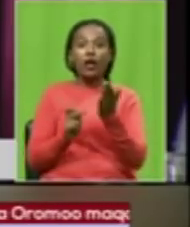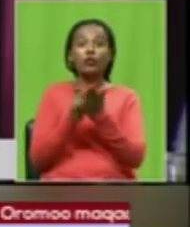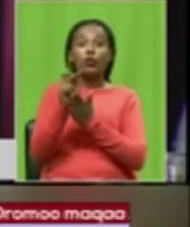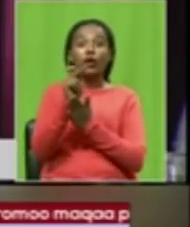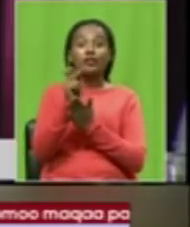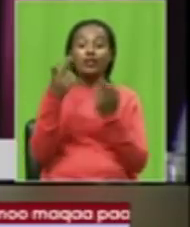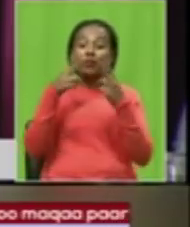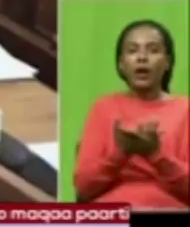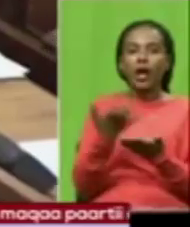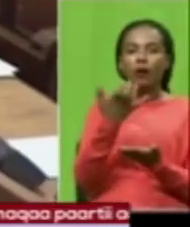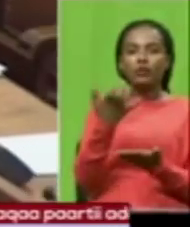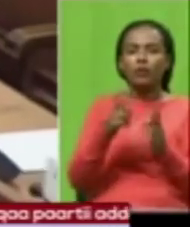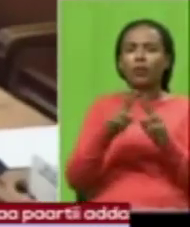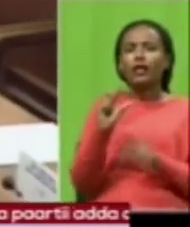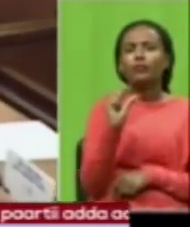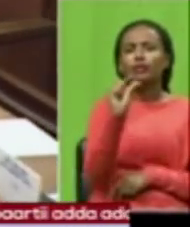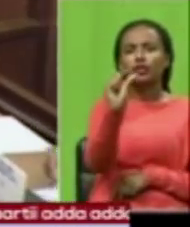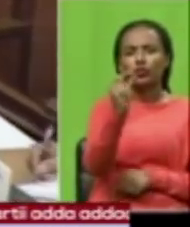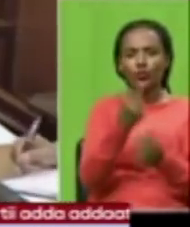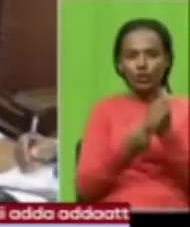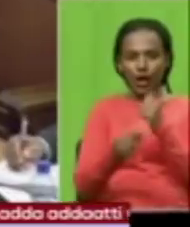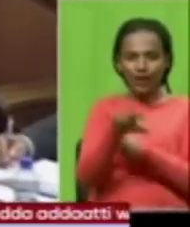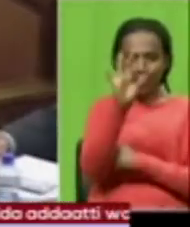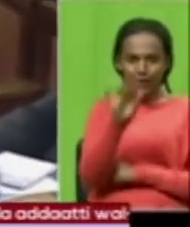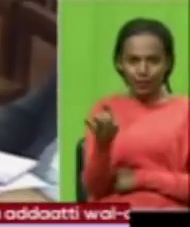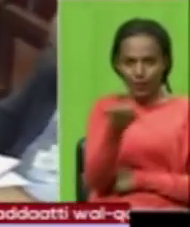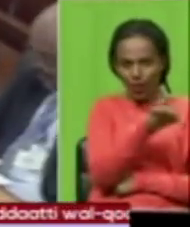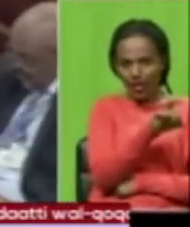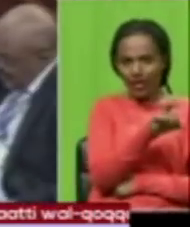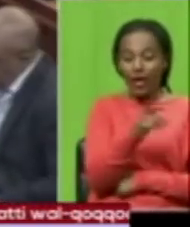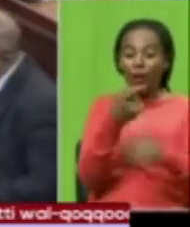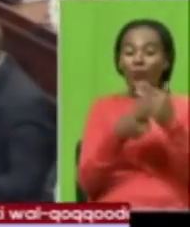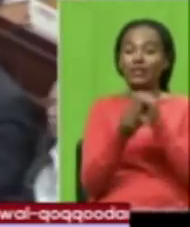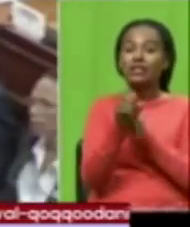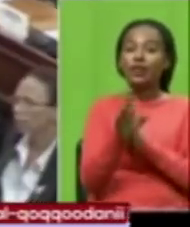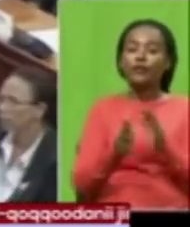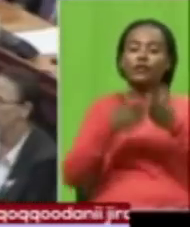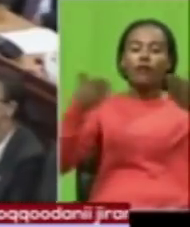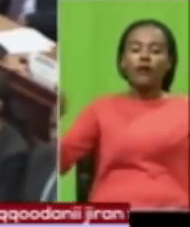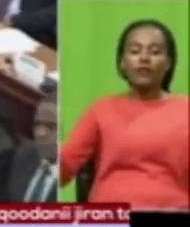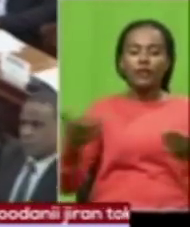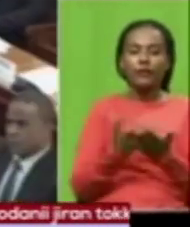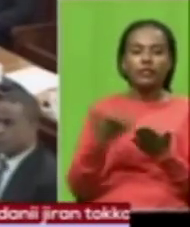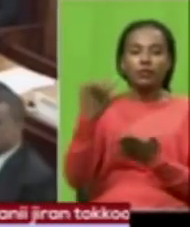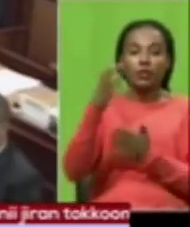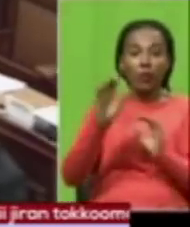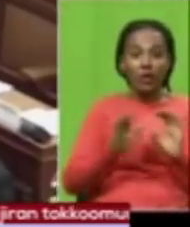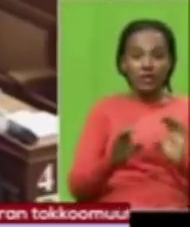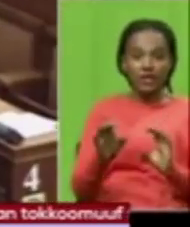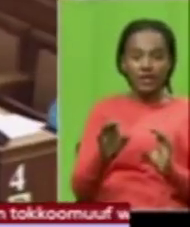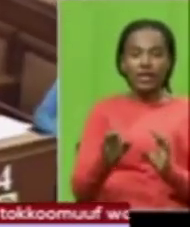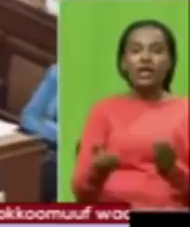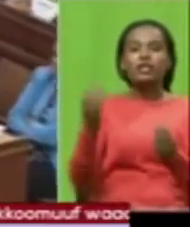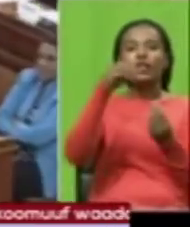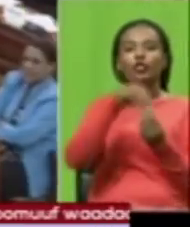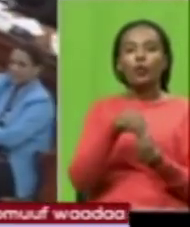dhaloota dhaalchisuu qabna. Barootan itti aananitti guddina itti fufinsa qabu akka galmeessinus abdii guutuun qaba jedhan Dr.